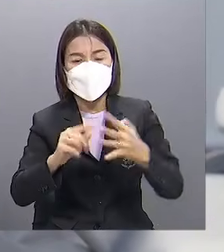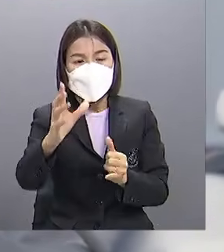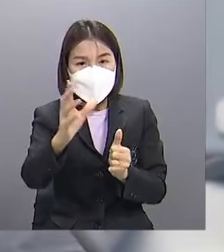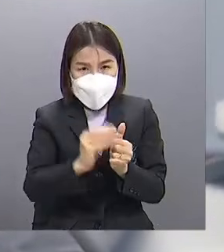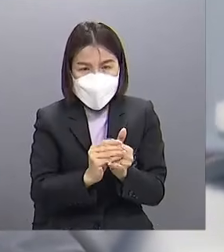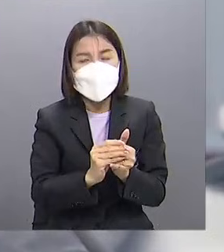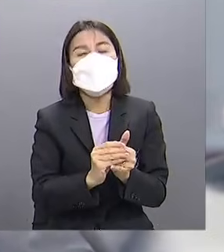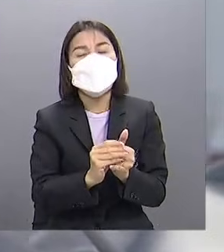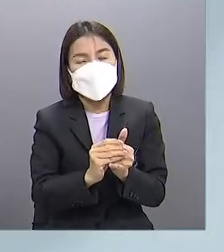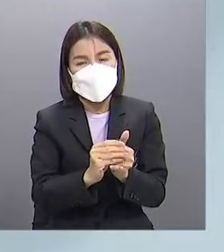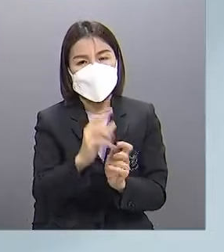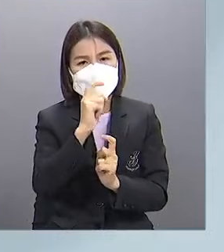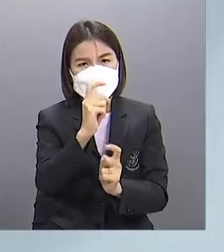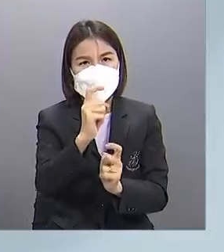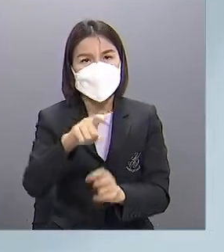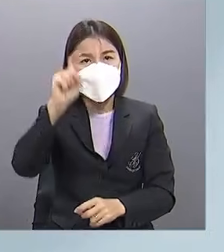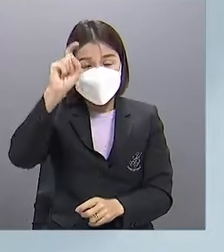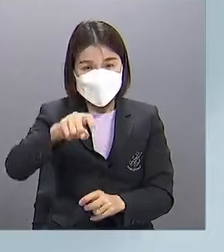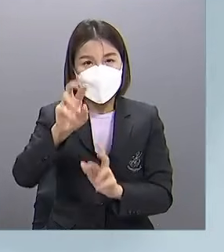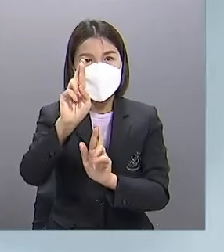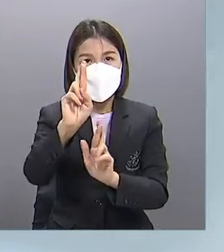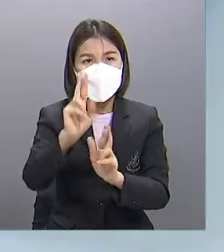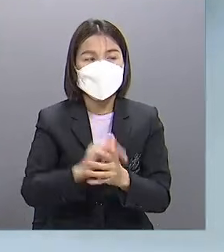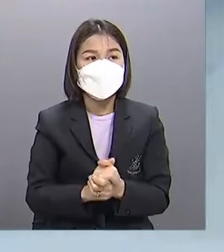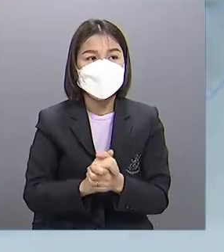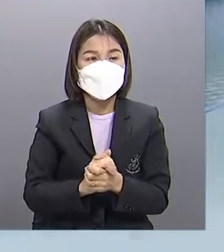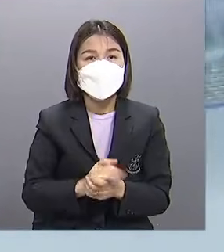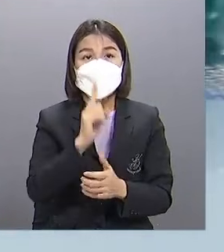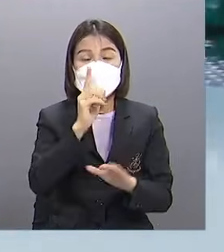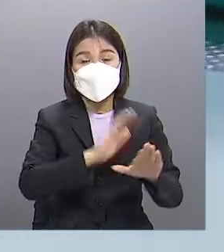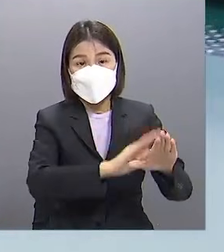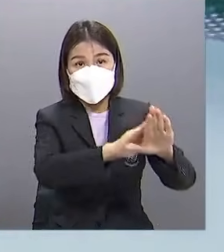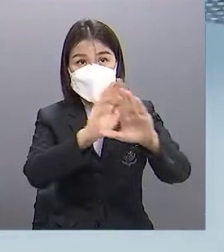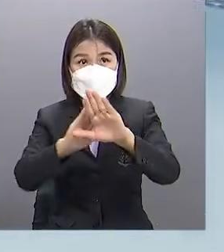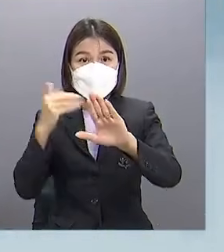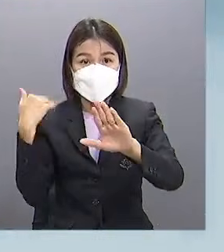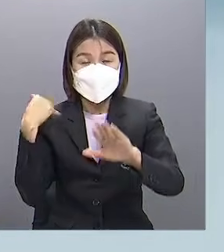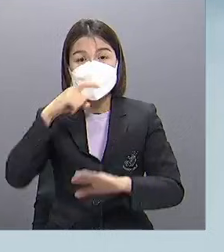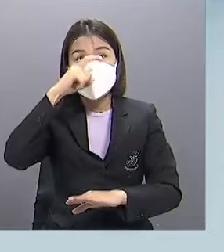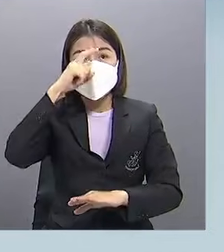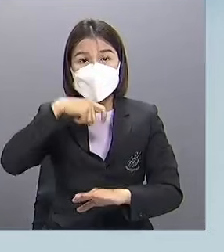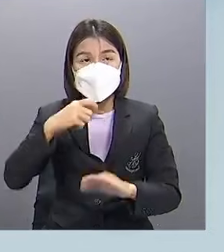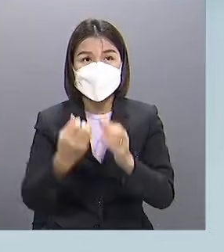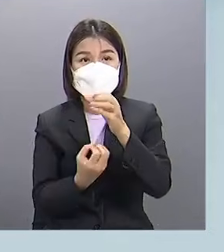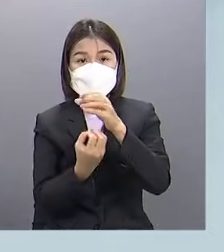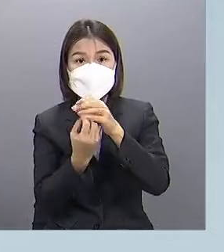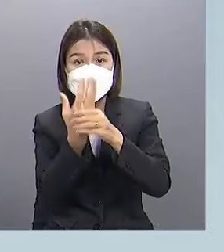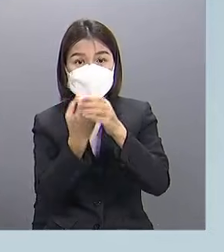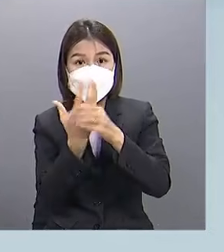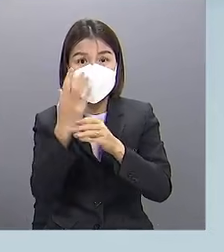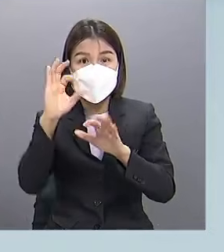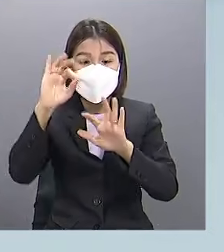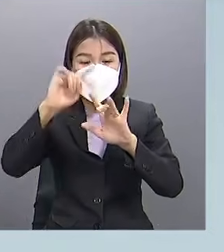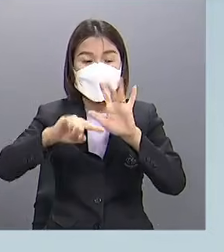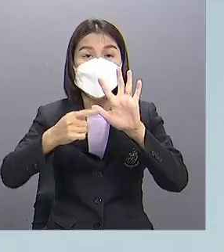สิ่งที่ต้องระวังนะครับอยากจะเน้นย้ำคือที่เมืองไทยเห็นมีฟ้าทลายโจรใช้หรือว่าบางกรณีคือมีแจกยาฟาวิพิราเวียนะฮะใน